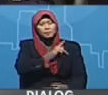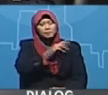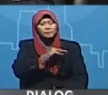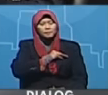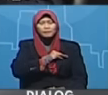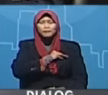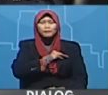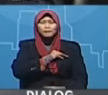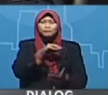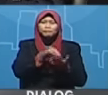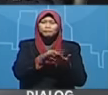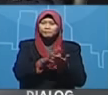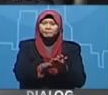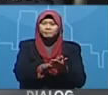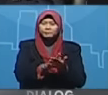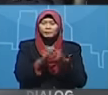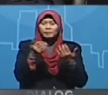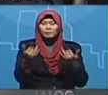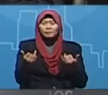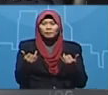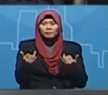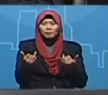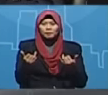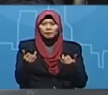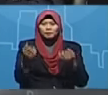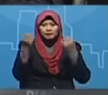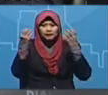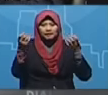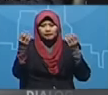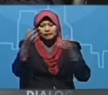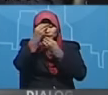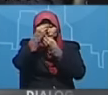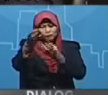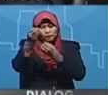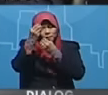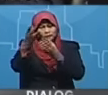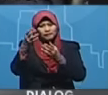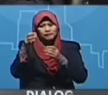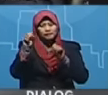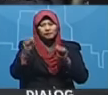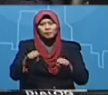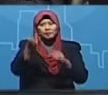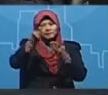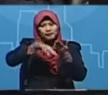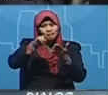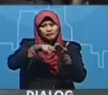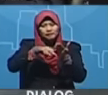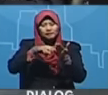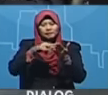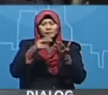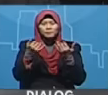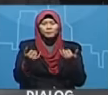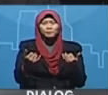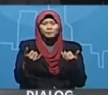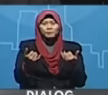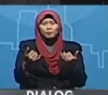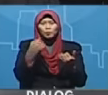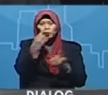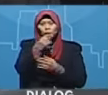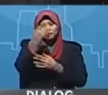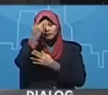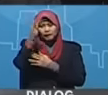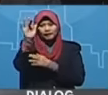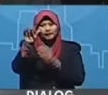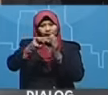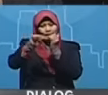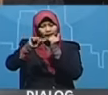Satunya ialah sekarang ini sebenarnya kita telah banyak maklumat yang kita boleh baca. Okay. Semada kalau yang dah apa ni celik internet,